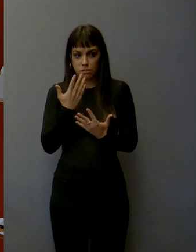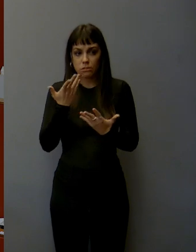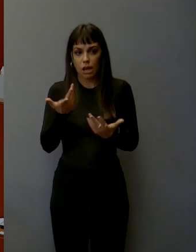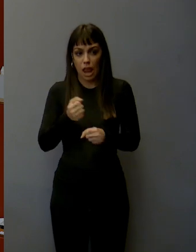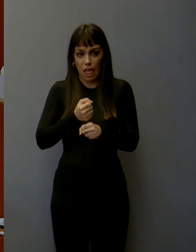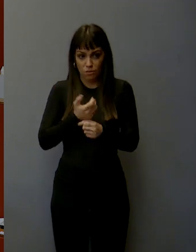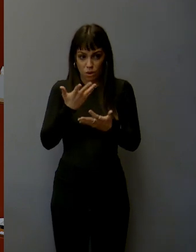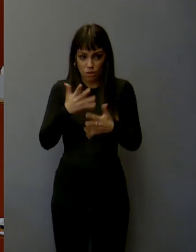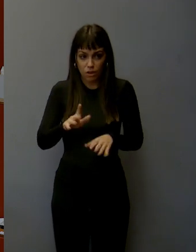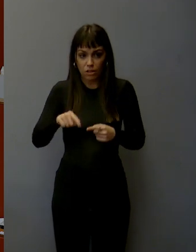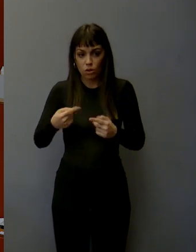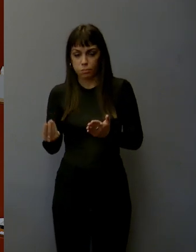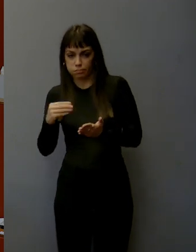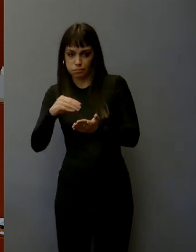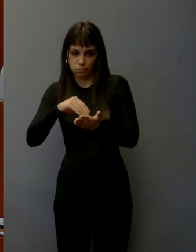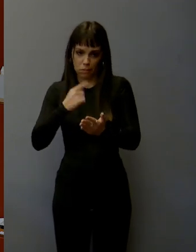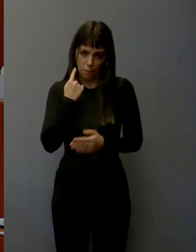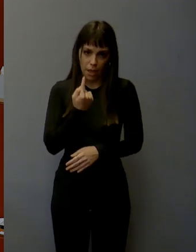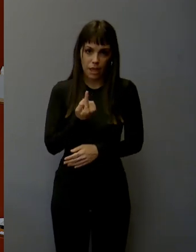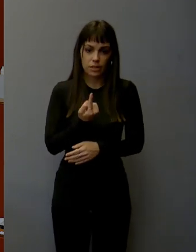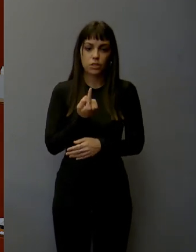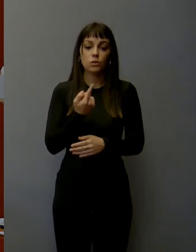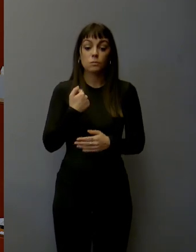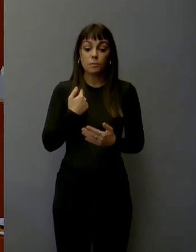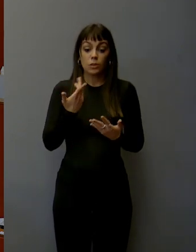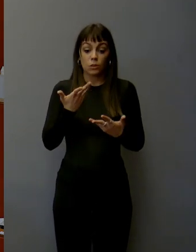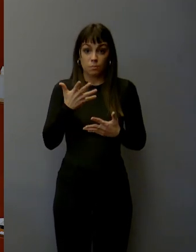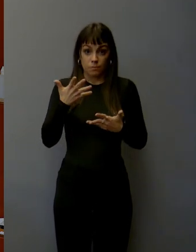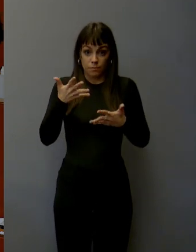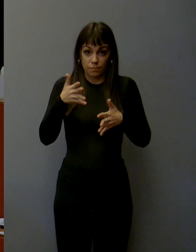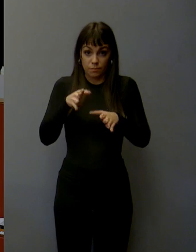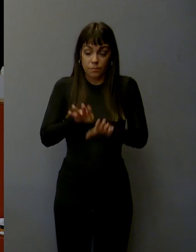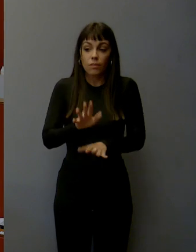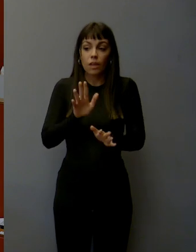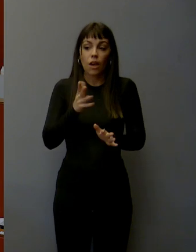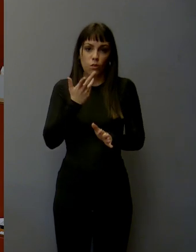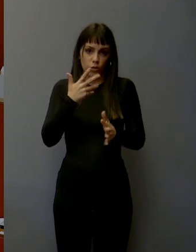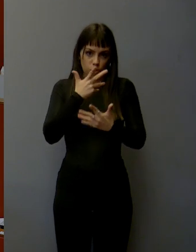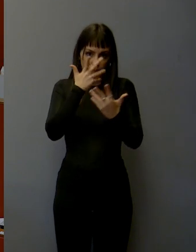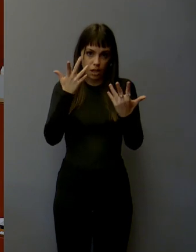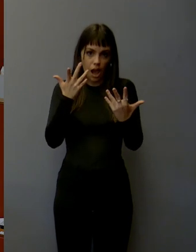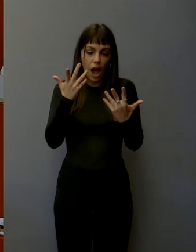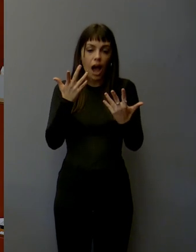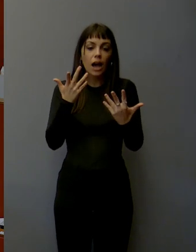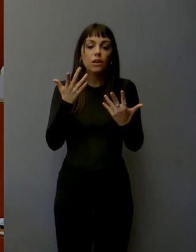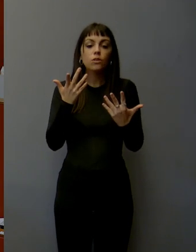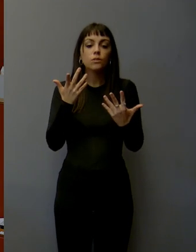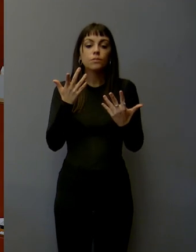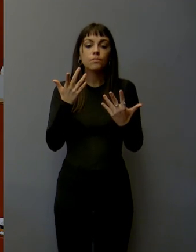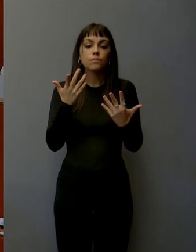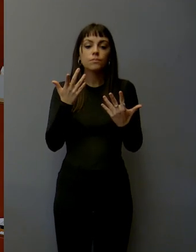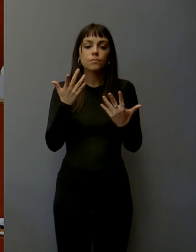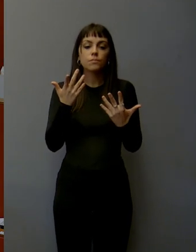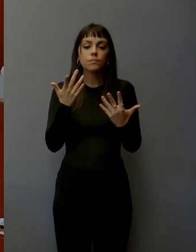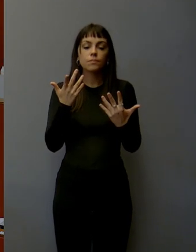e così vado verso la conclusione cercando di essere il più chiaro possibile progettazione di bypass viare in Regione